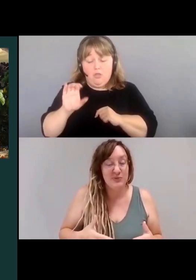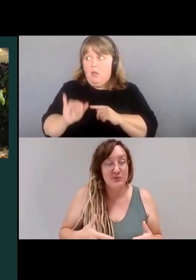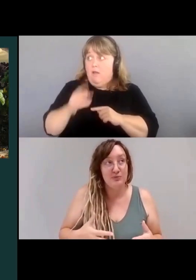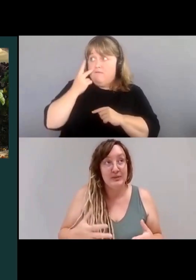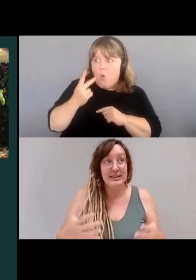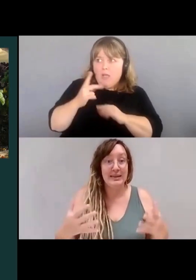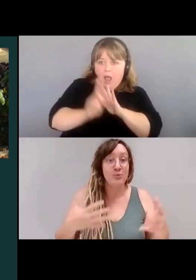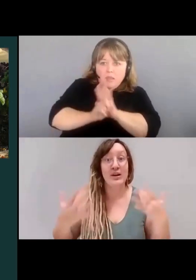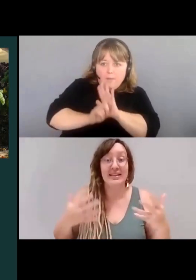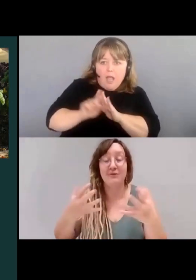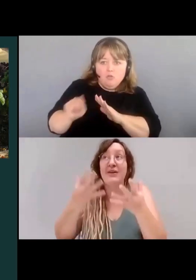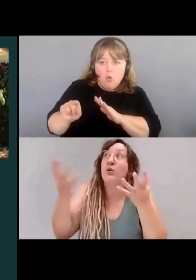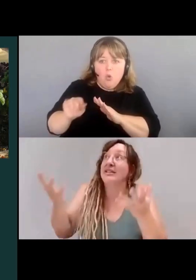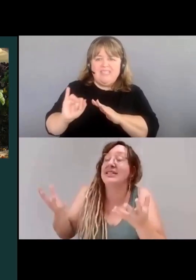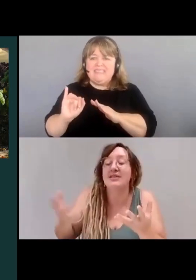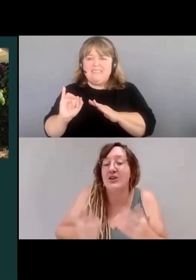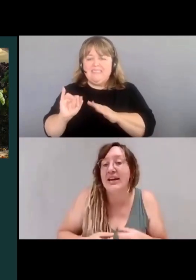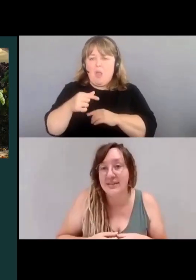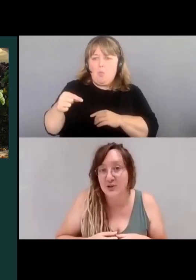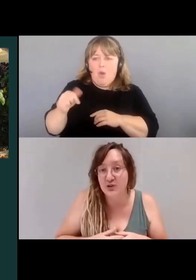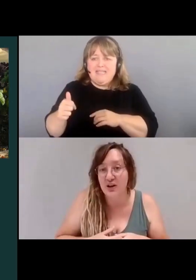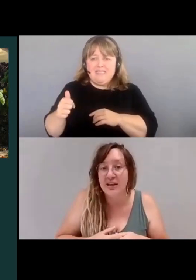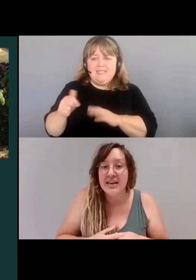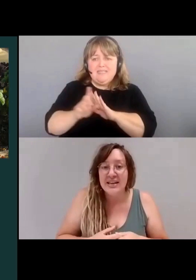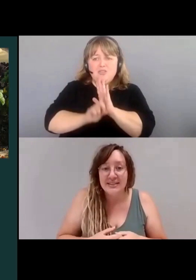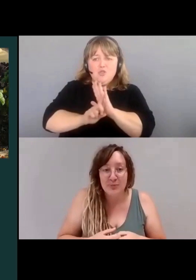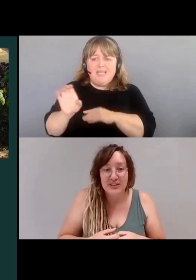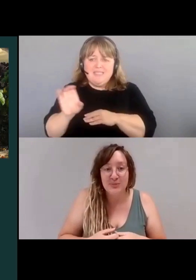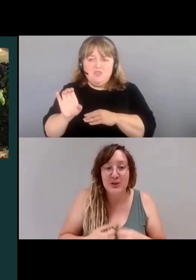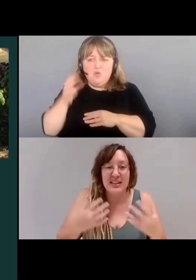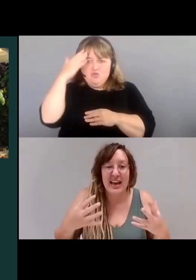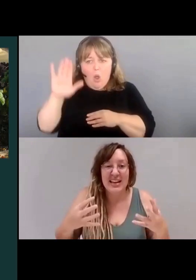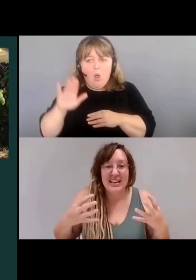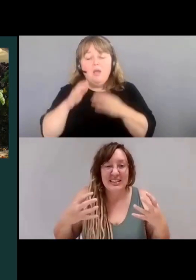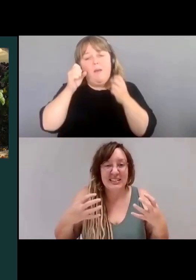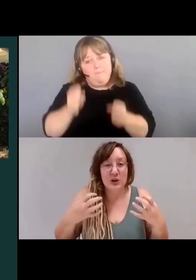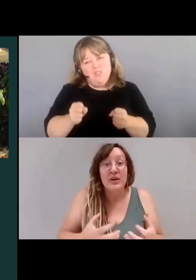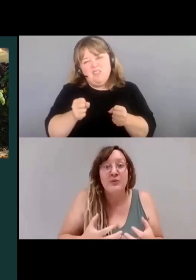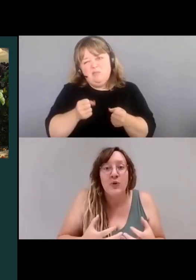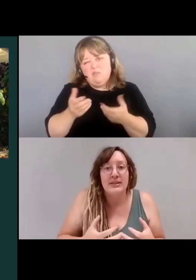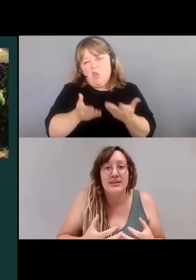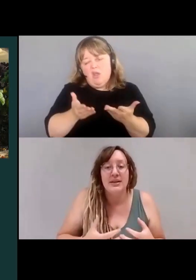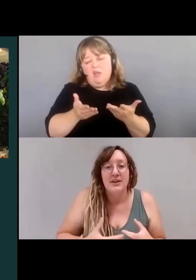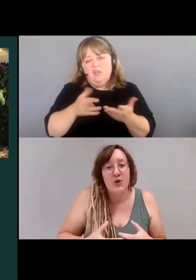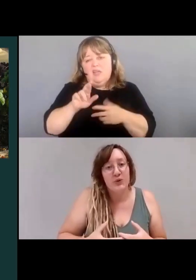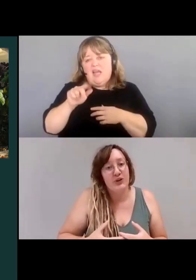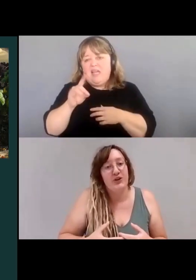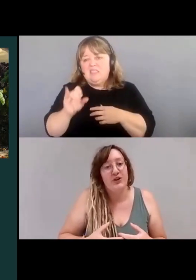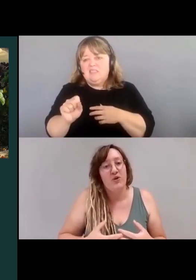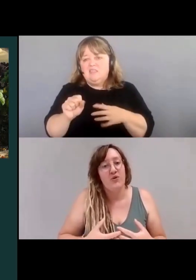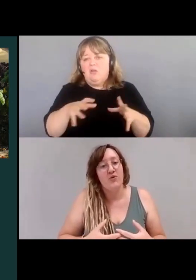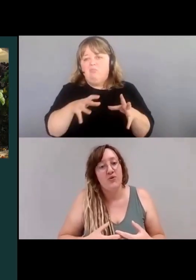si il fait moins 10 degrés Celsius dehors, c'est possible que ça ruine vos radis.